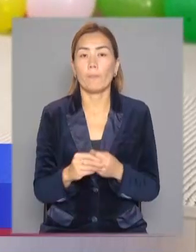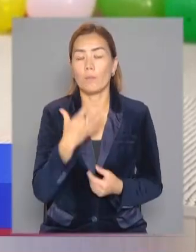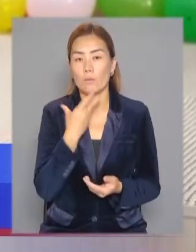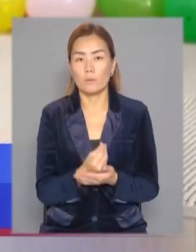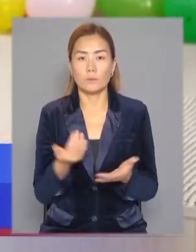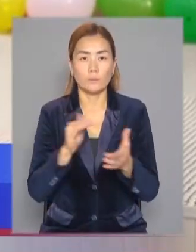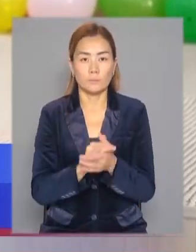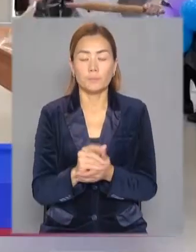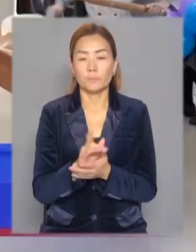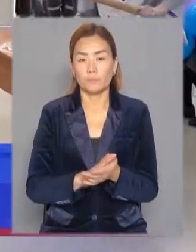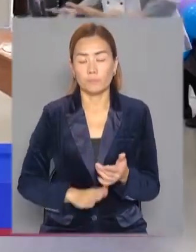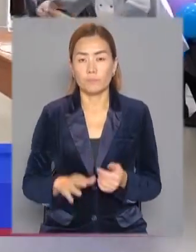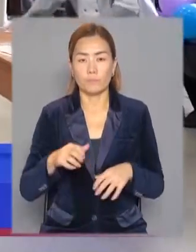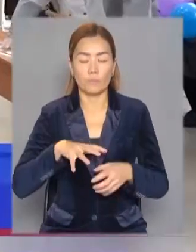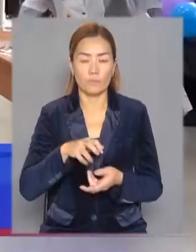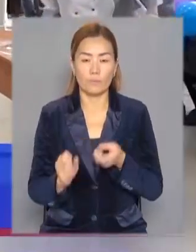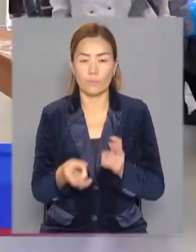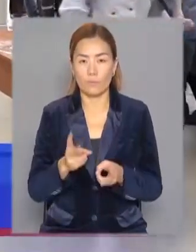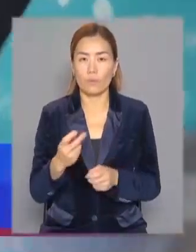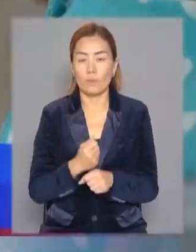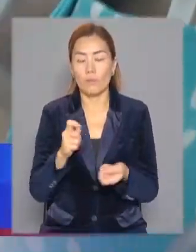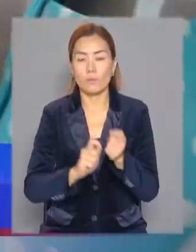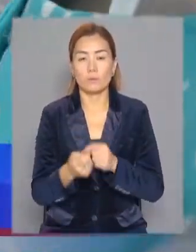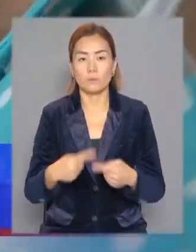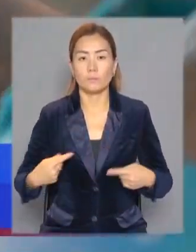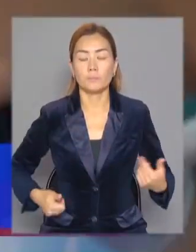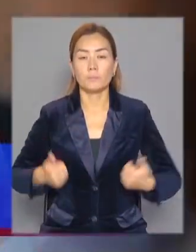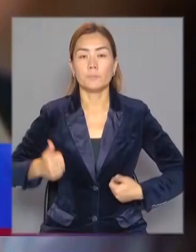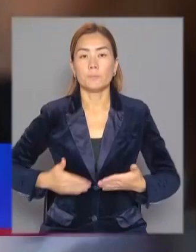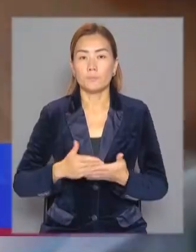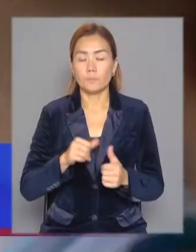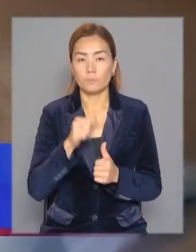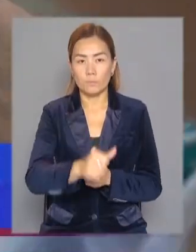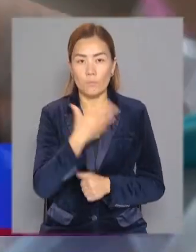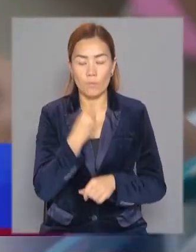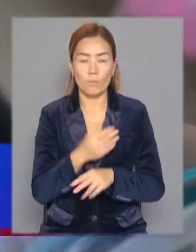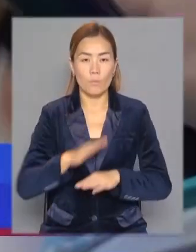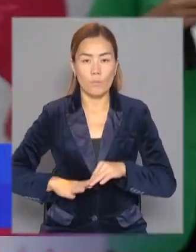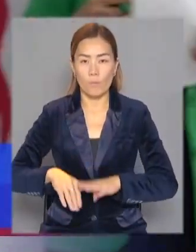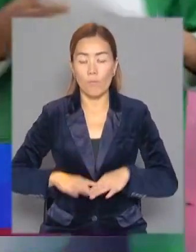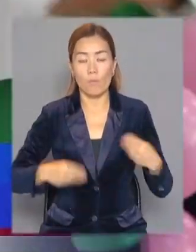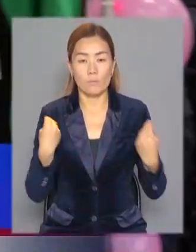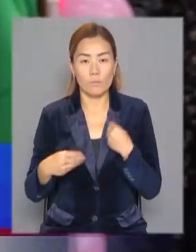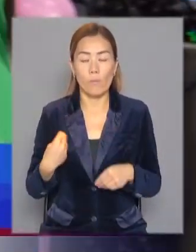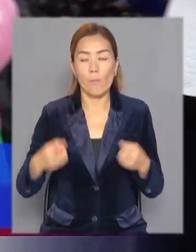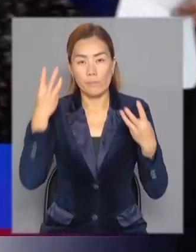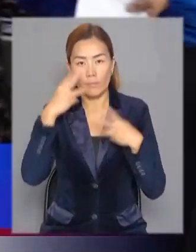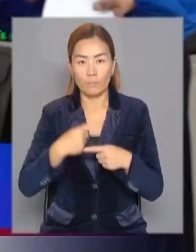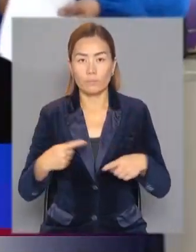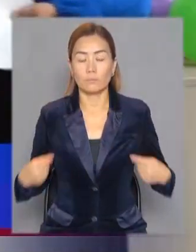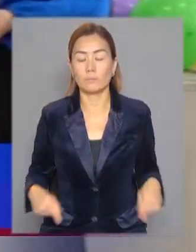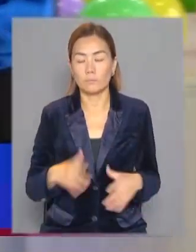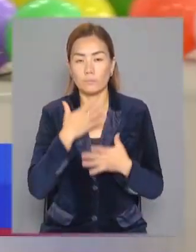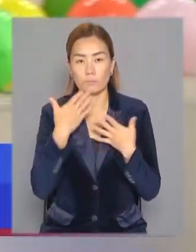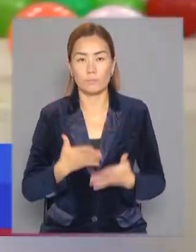өздерін таныстырып, әрі қарай қамыр жайып, содан соң шаш үлгісін жасап жарысты. Одан бөлек өз қолдарымен жасаған киімдерімен сән көрсетіп, көрермендерге